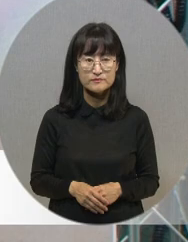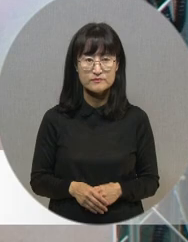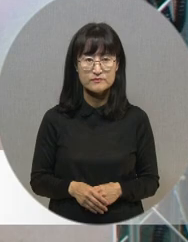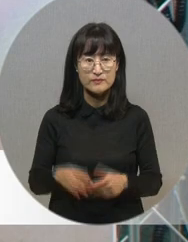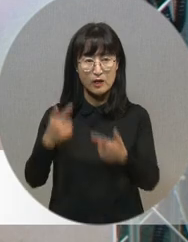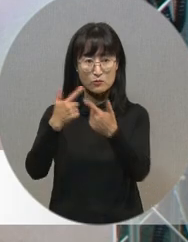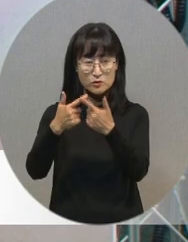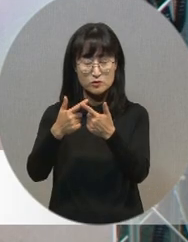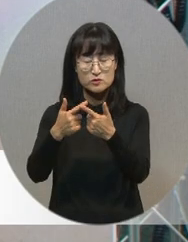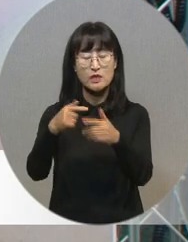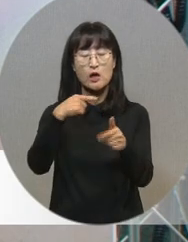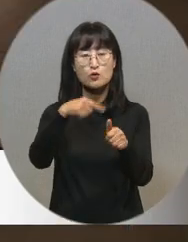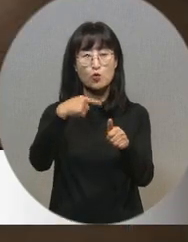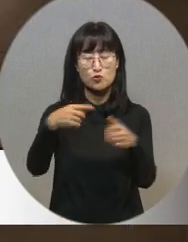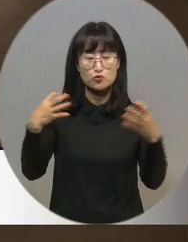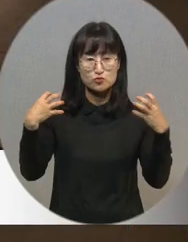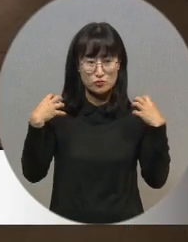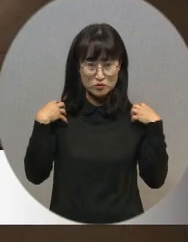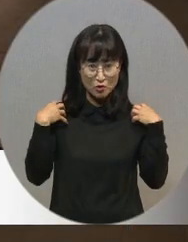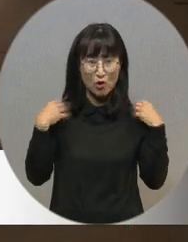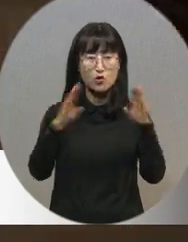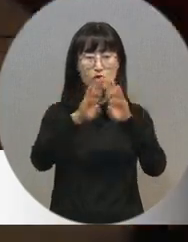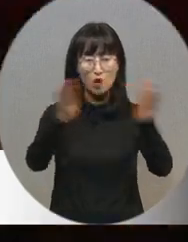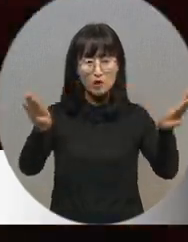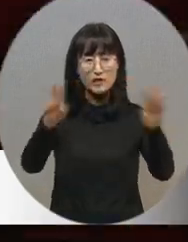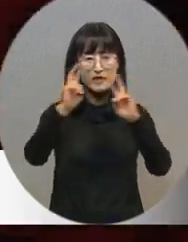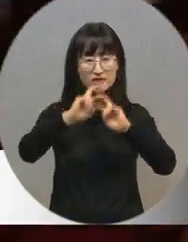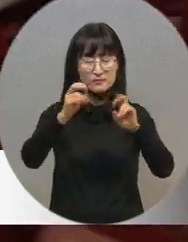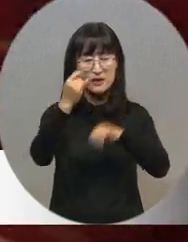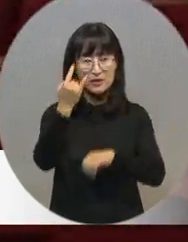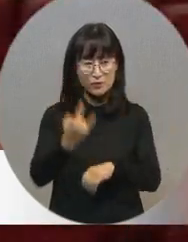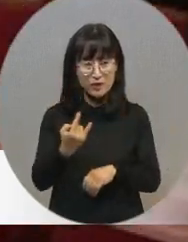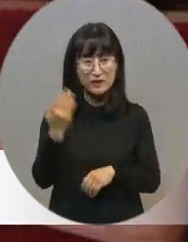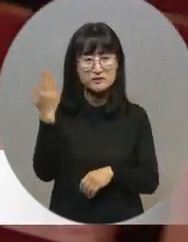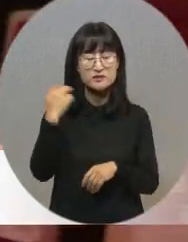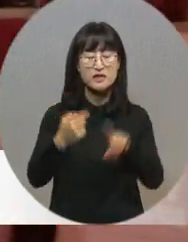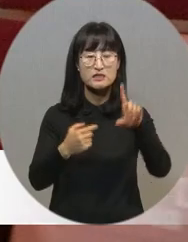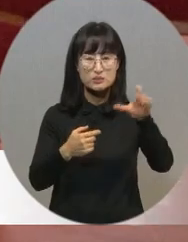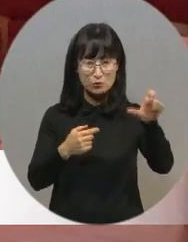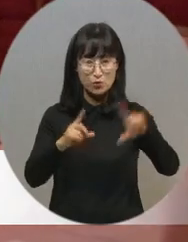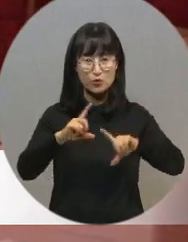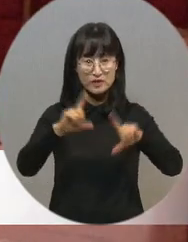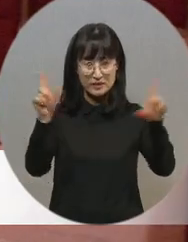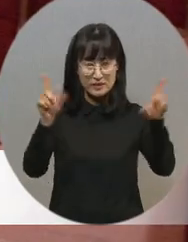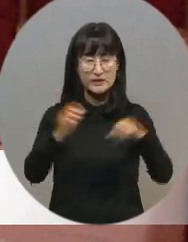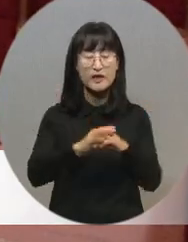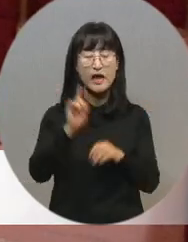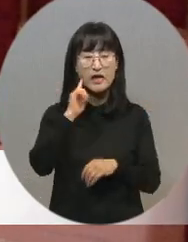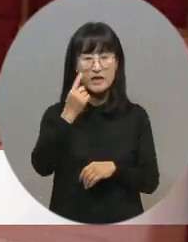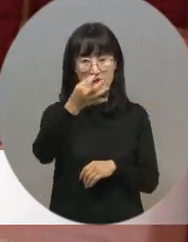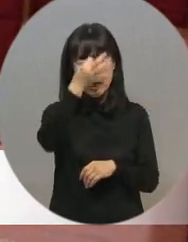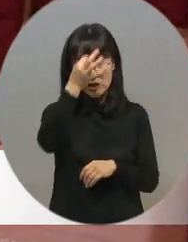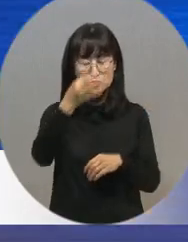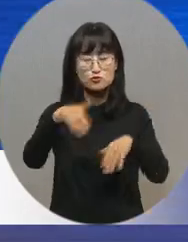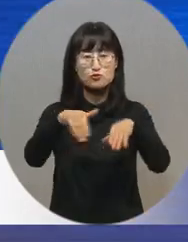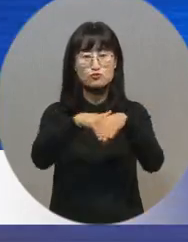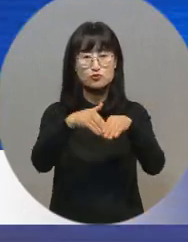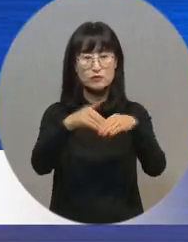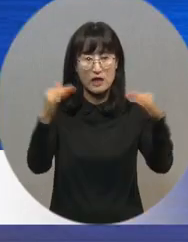부산시 교육청 특수학교급 열린음악회가 지난 15일 부산 학생예술문화회관에서